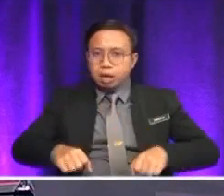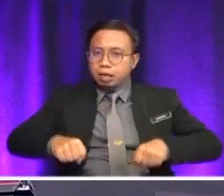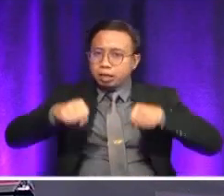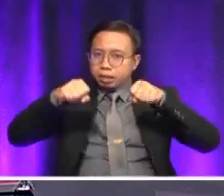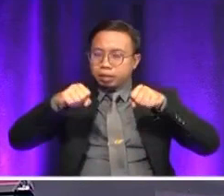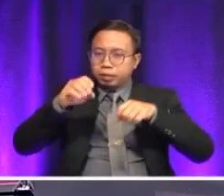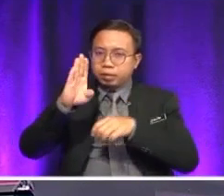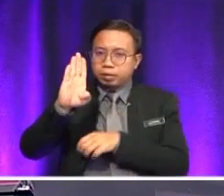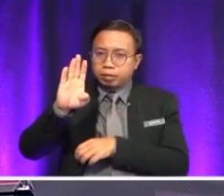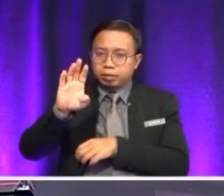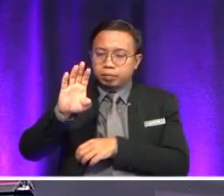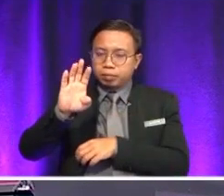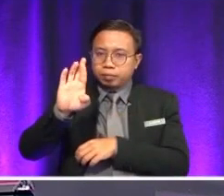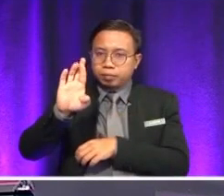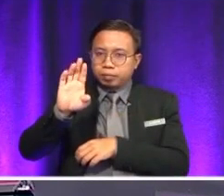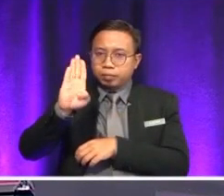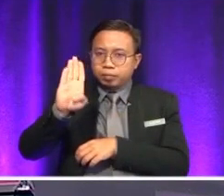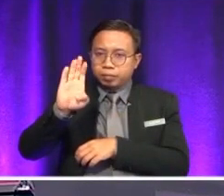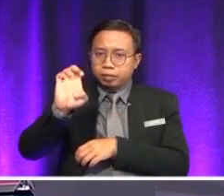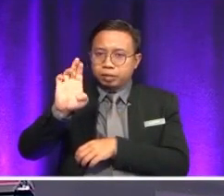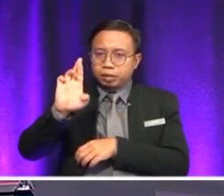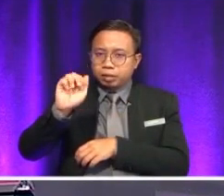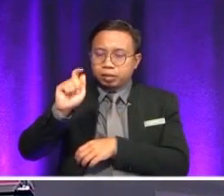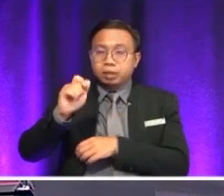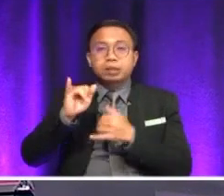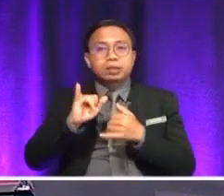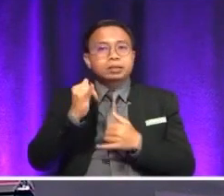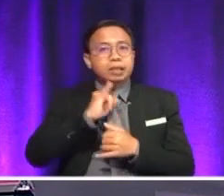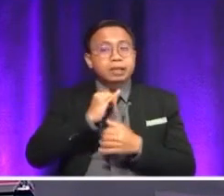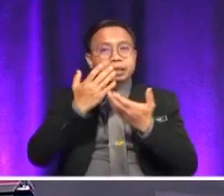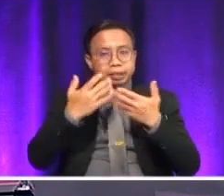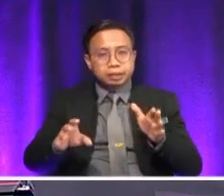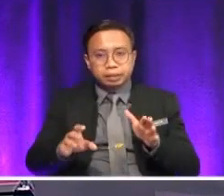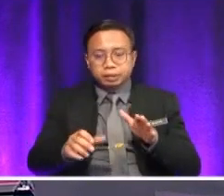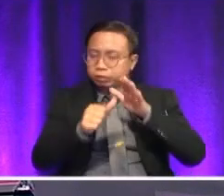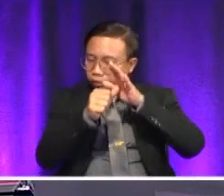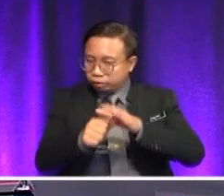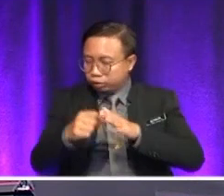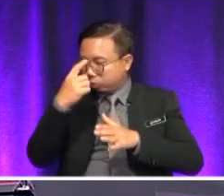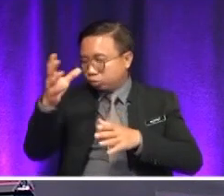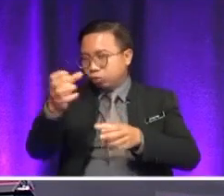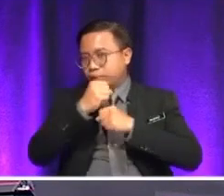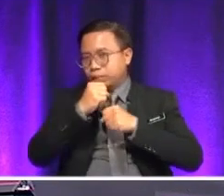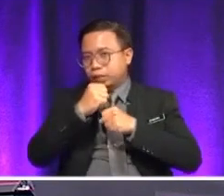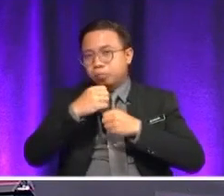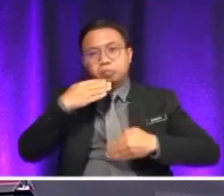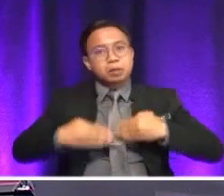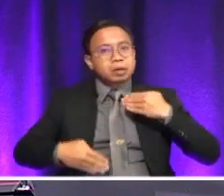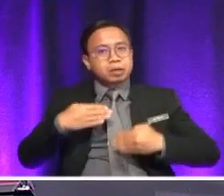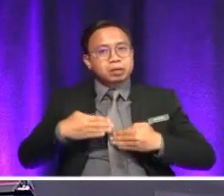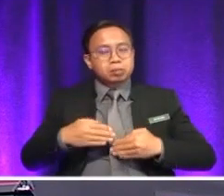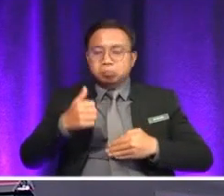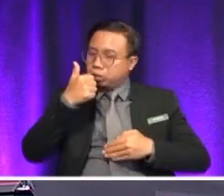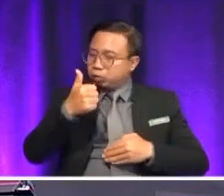saya nak angkat bangku saja. Betul. So saya kena stres untuk saya nak dapatkan bentuk badan yang tegap. Untuk saya boleh